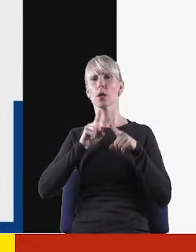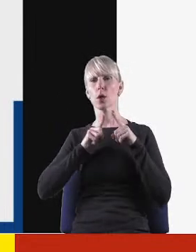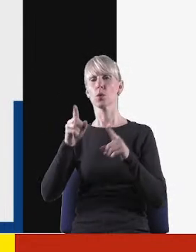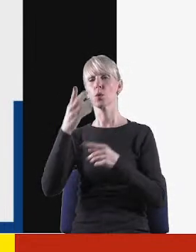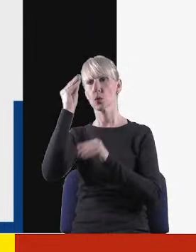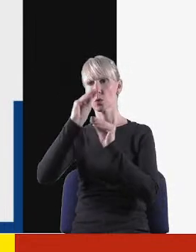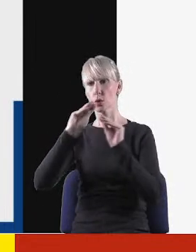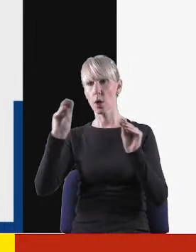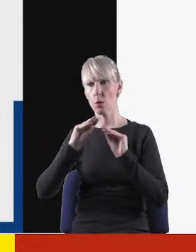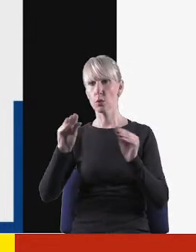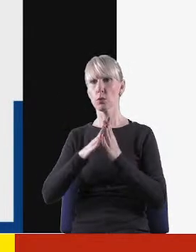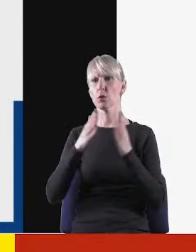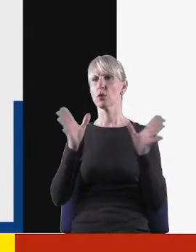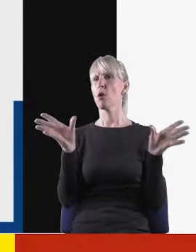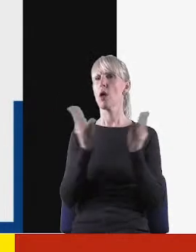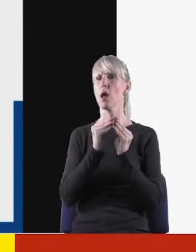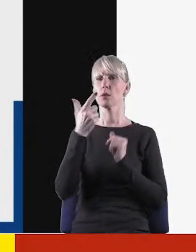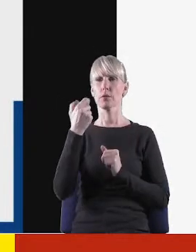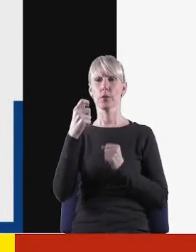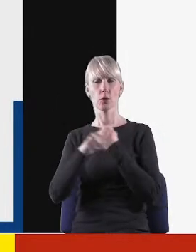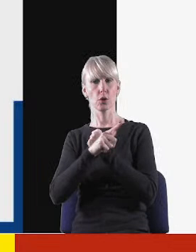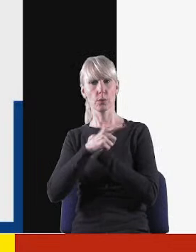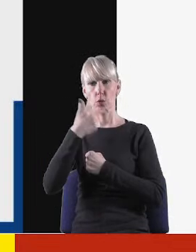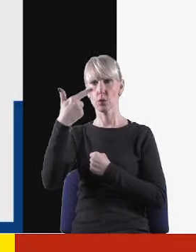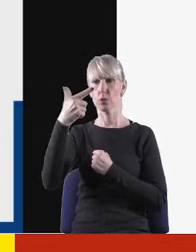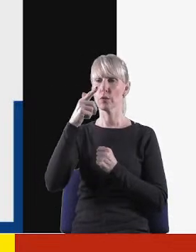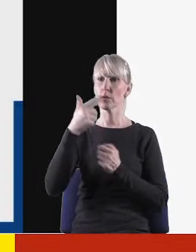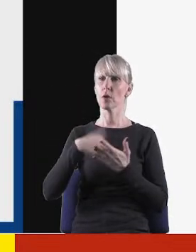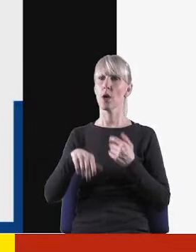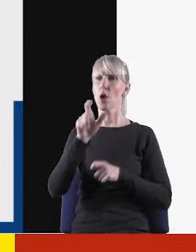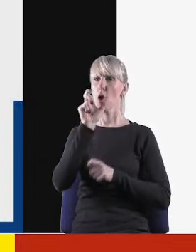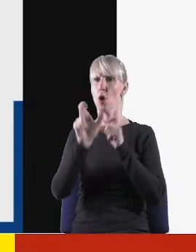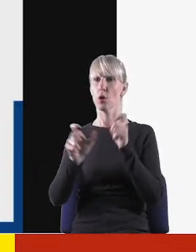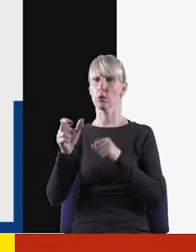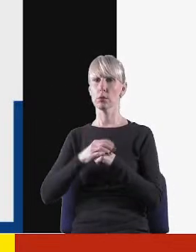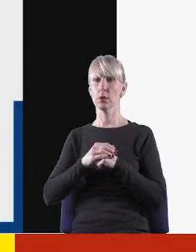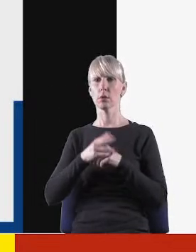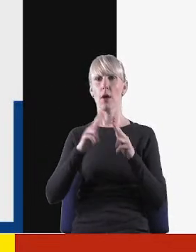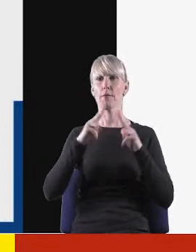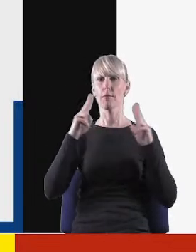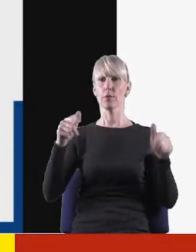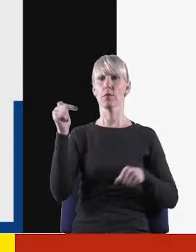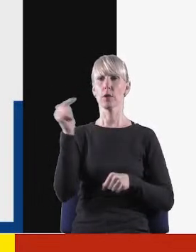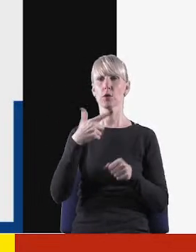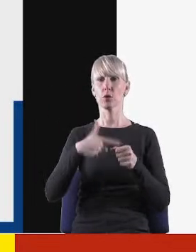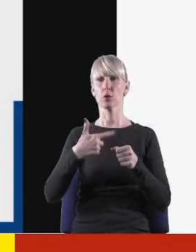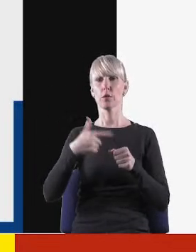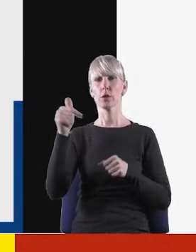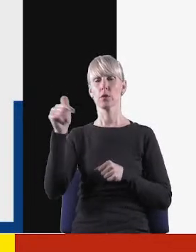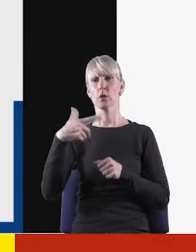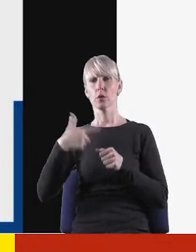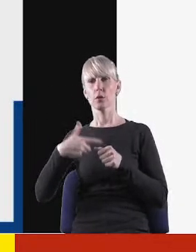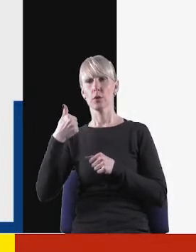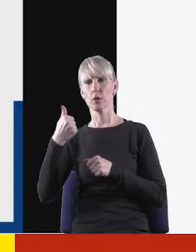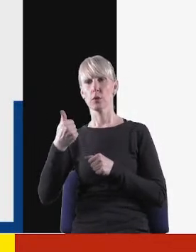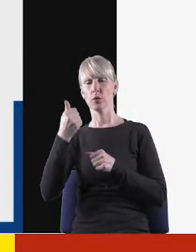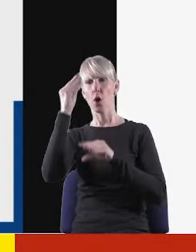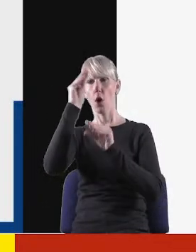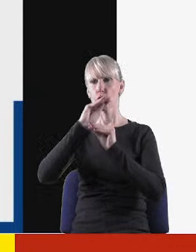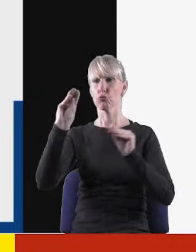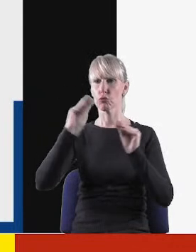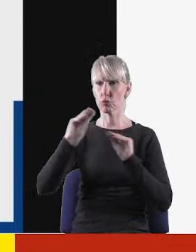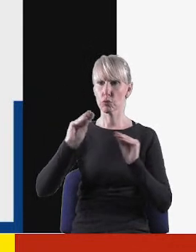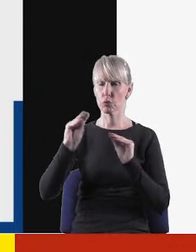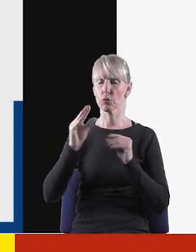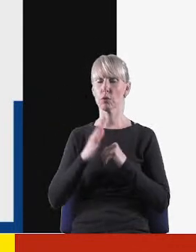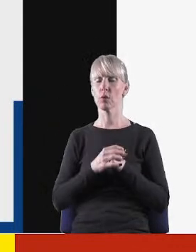daje 272 osoby. W sumie w roku szkolnym w naszych zajęciach, w zajęciach prowadzonych